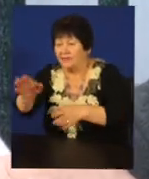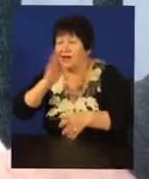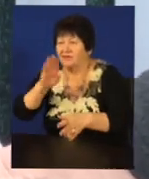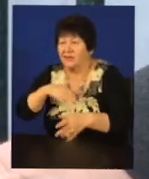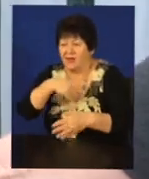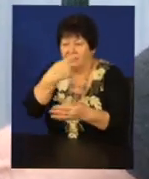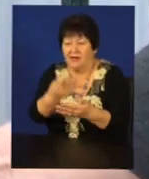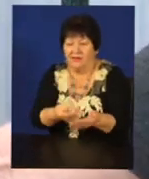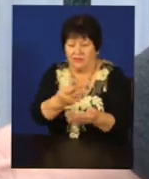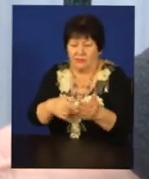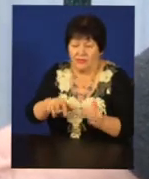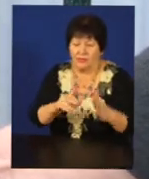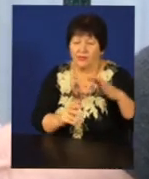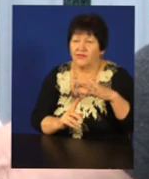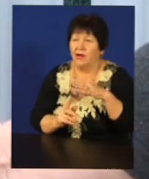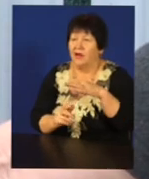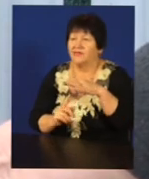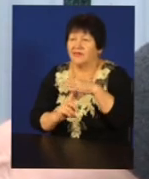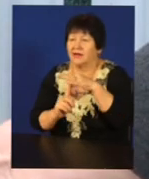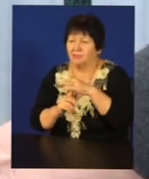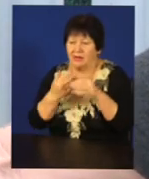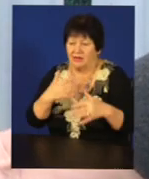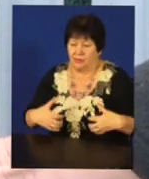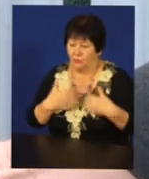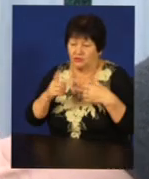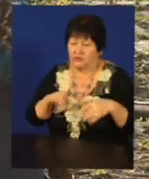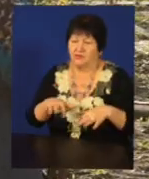везде валяется, за грибы идем, там ужас, что творится.